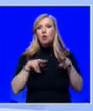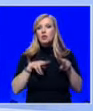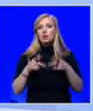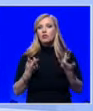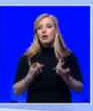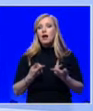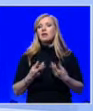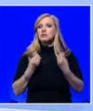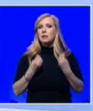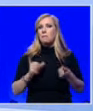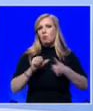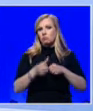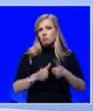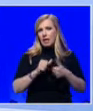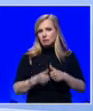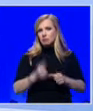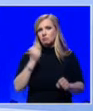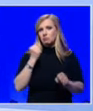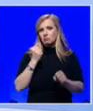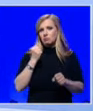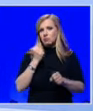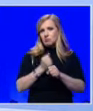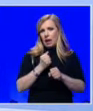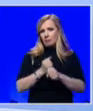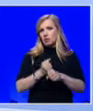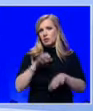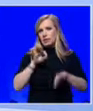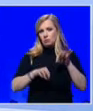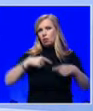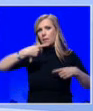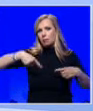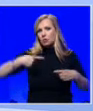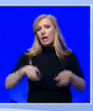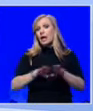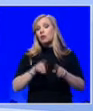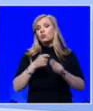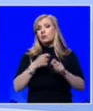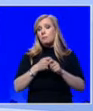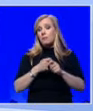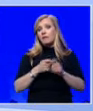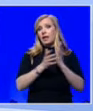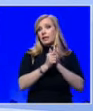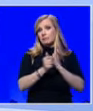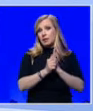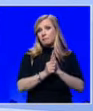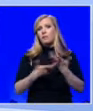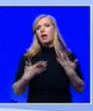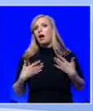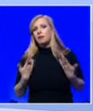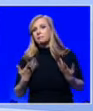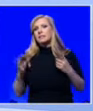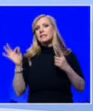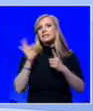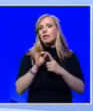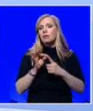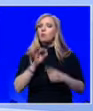да бъде рационализиран изборният процес, така както би подходил един експерт. Целта е, ако има как да